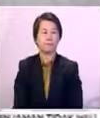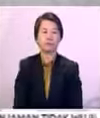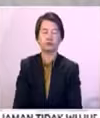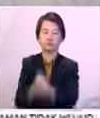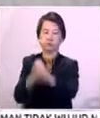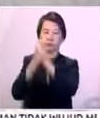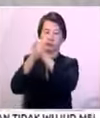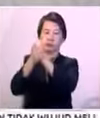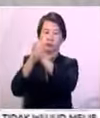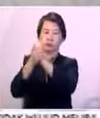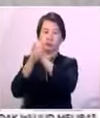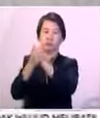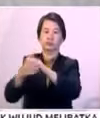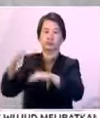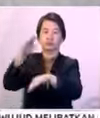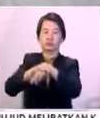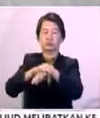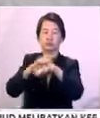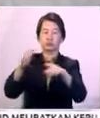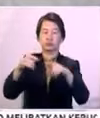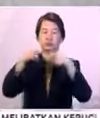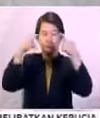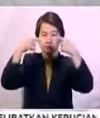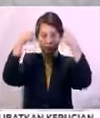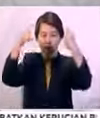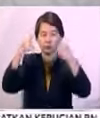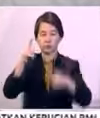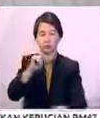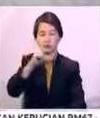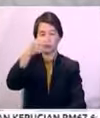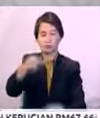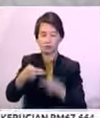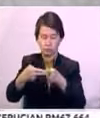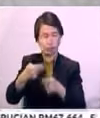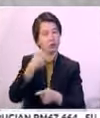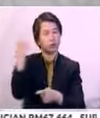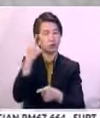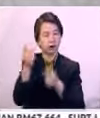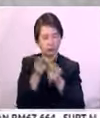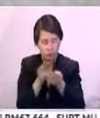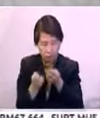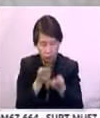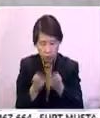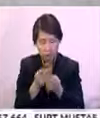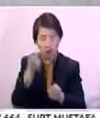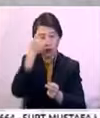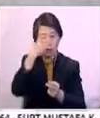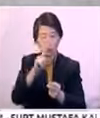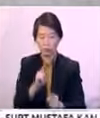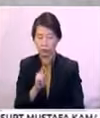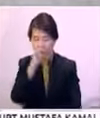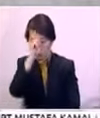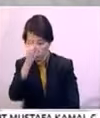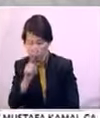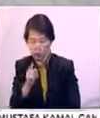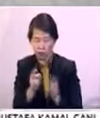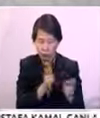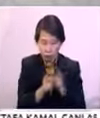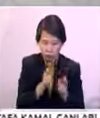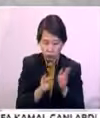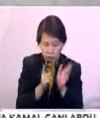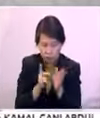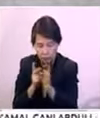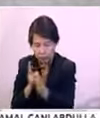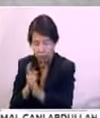Tahniah di atas pencapaian tabung haji yang sentiasa berusaha untuk memastikan urusan